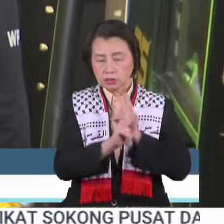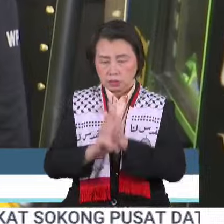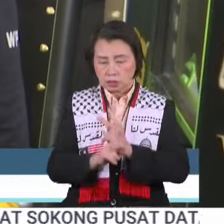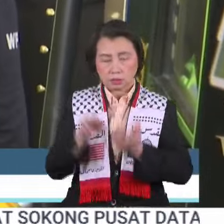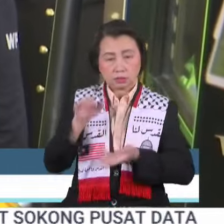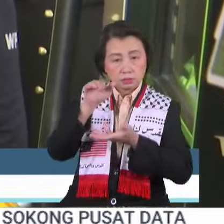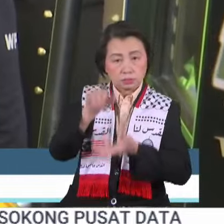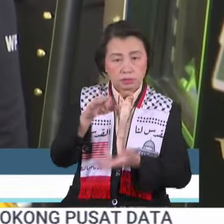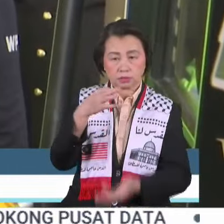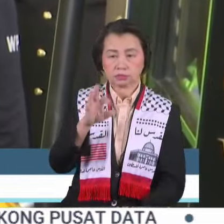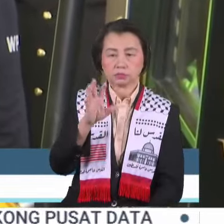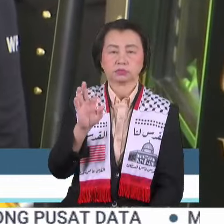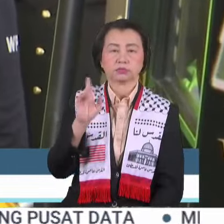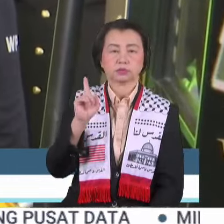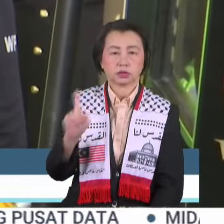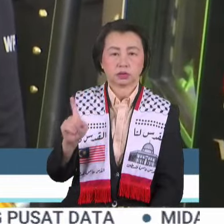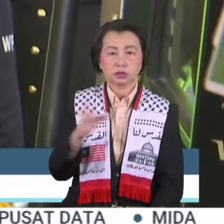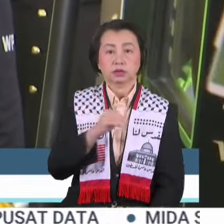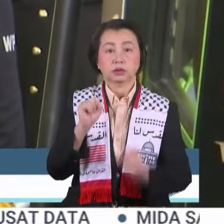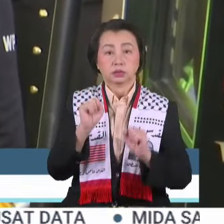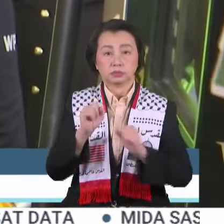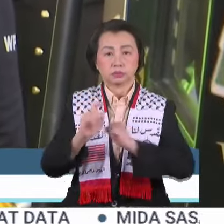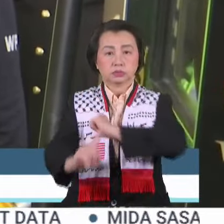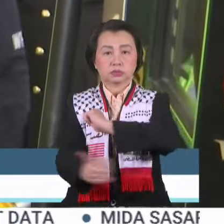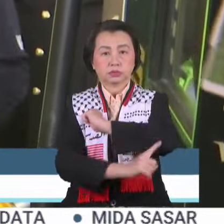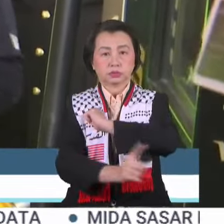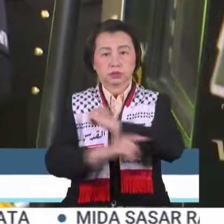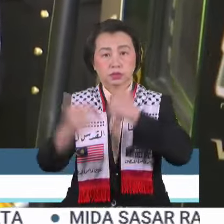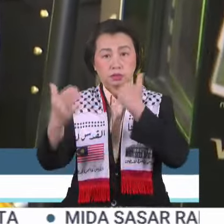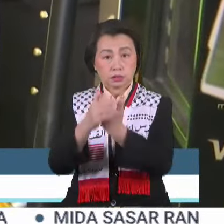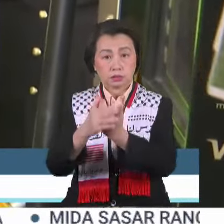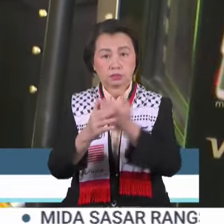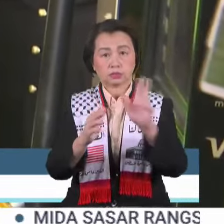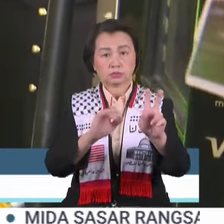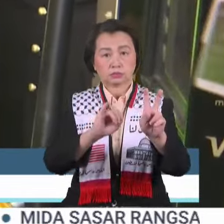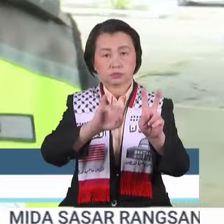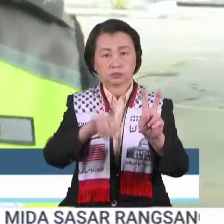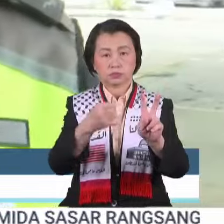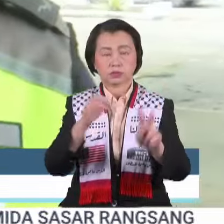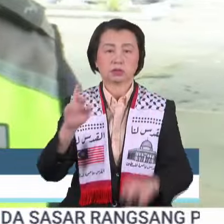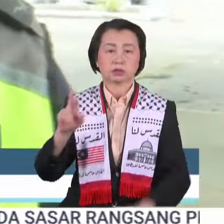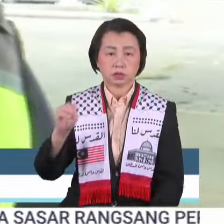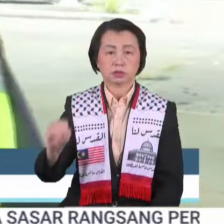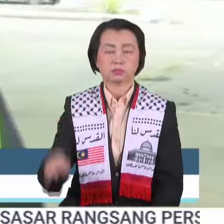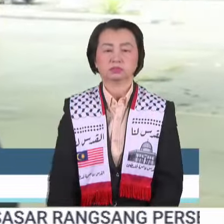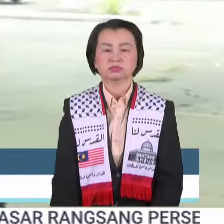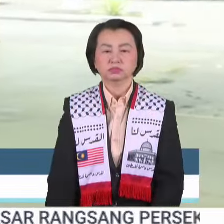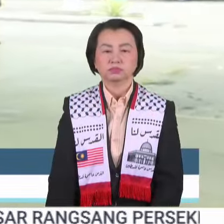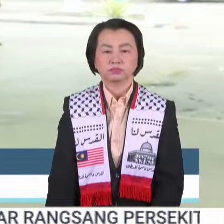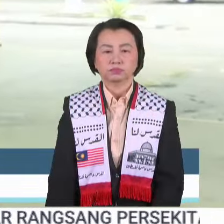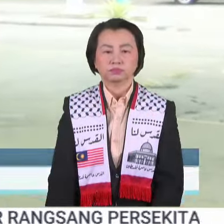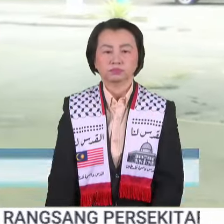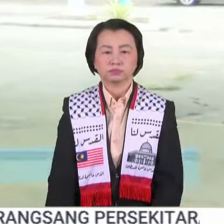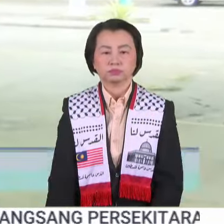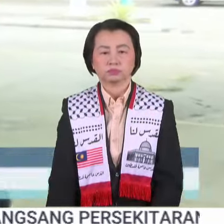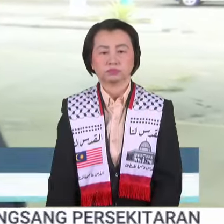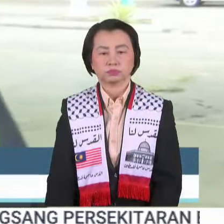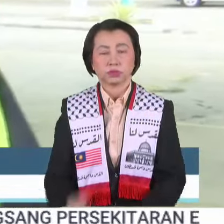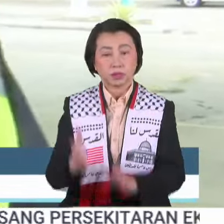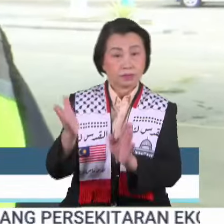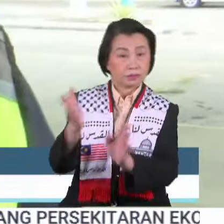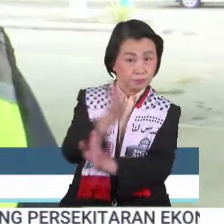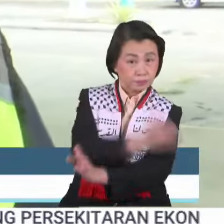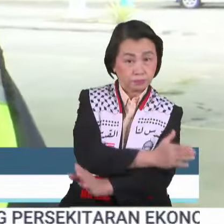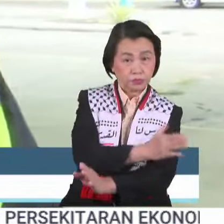Kawalan Bekalan 1991 dan boleh didenda sehingga RM2 juta. KL ni sebelum dibuat